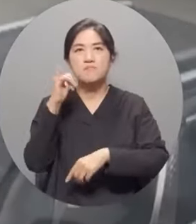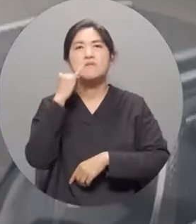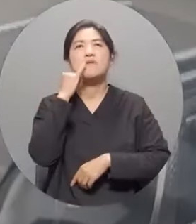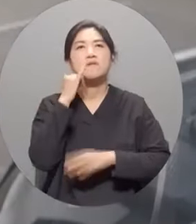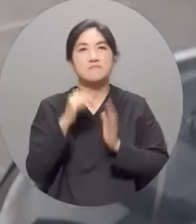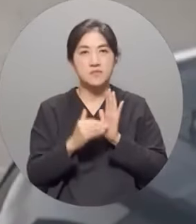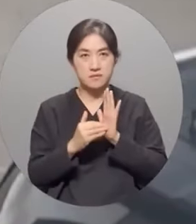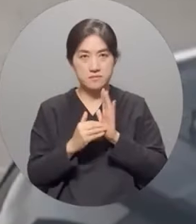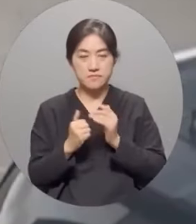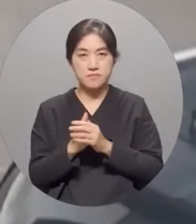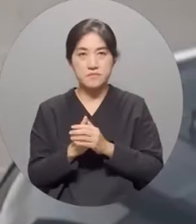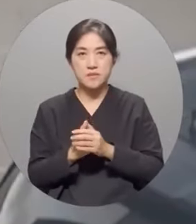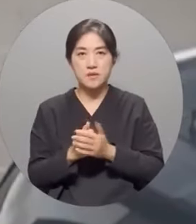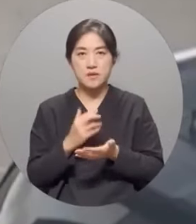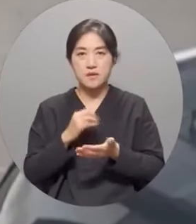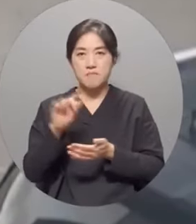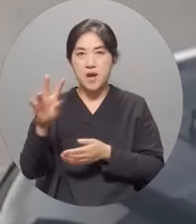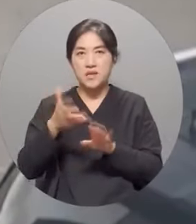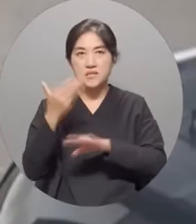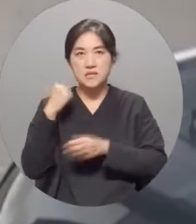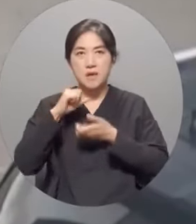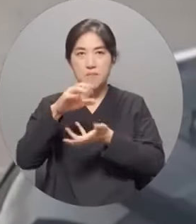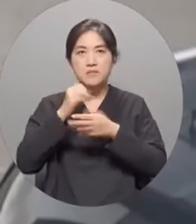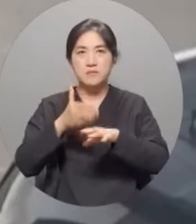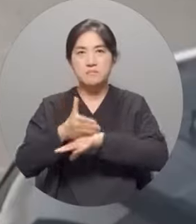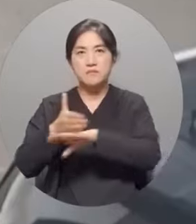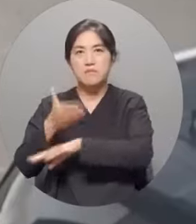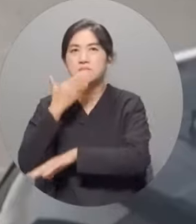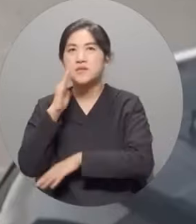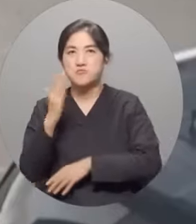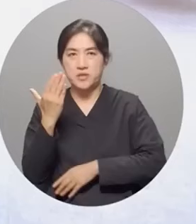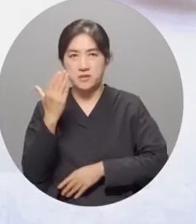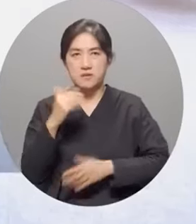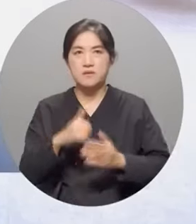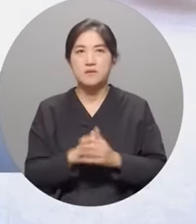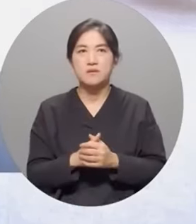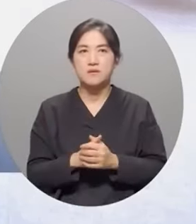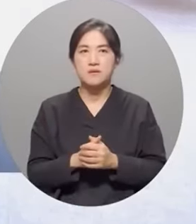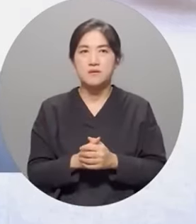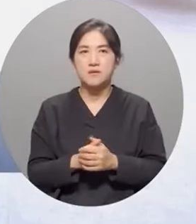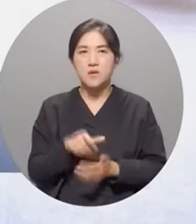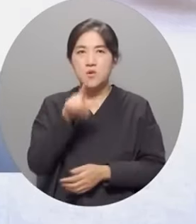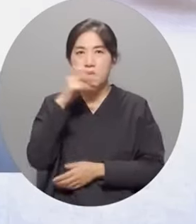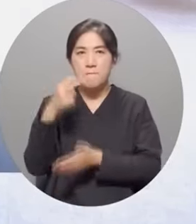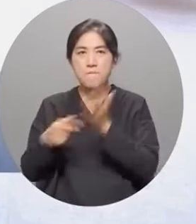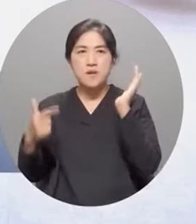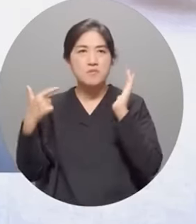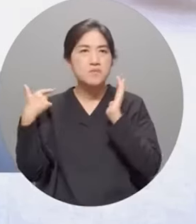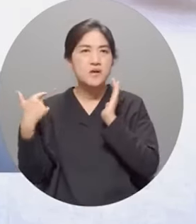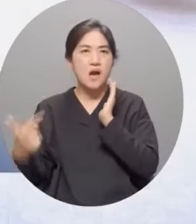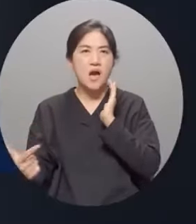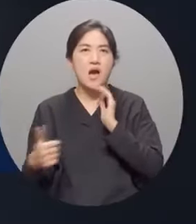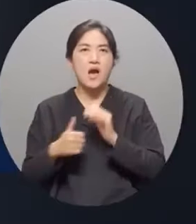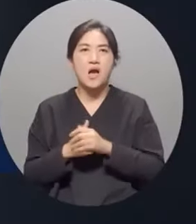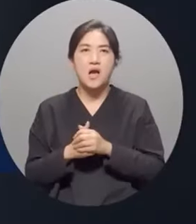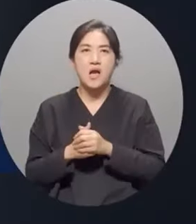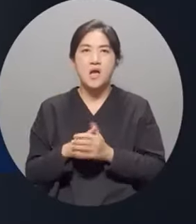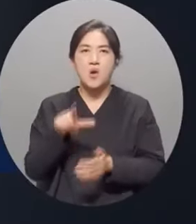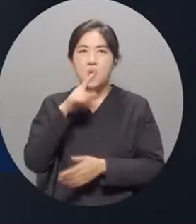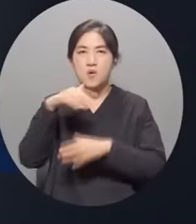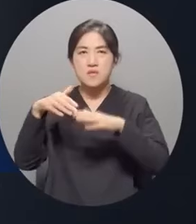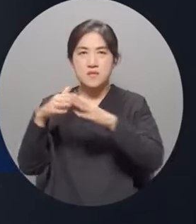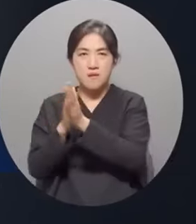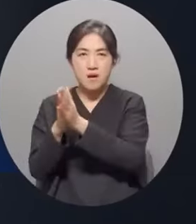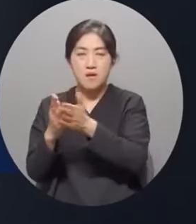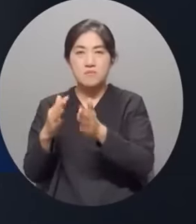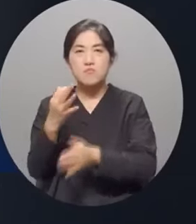받았습니다. 최소 40건 이상 배송이 지연될 상황이었습니다. 오산이 피해가 지금 너무 크니까 접으려면